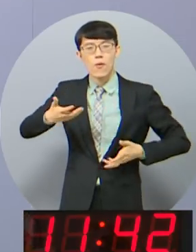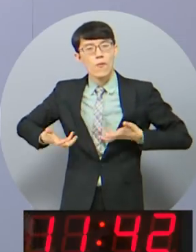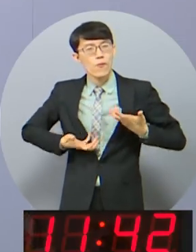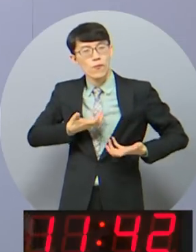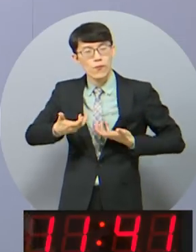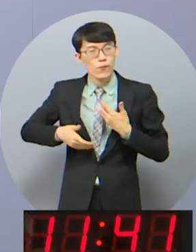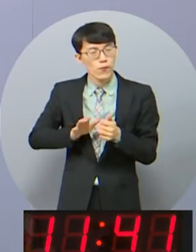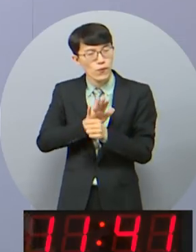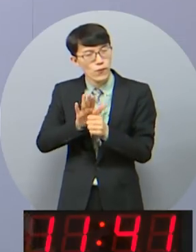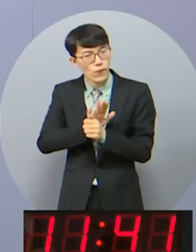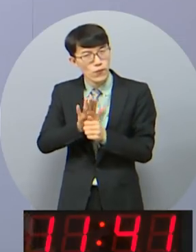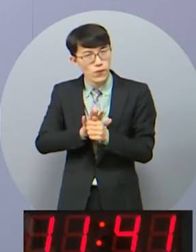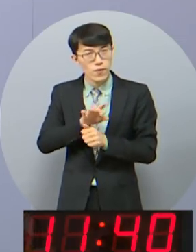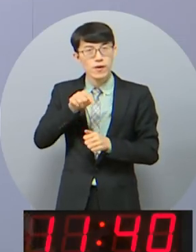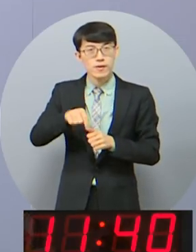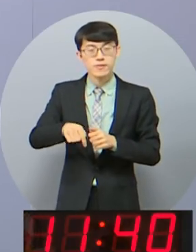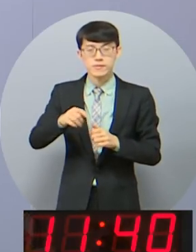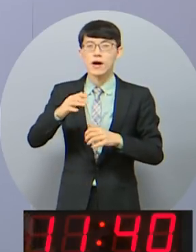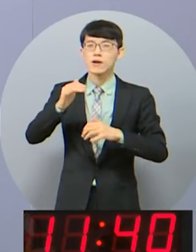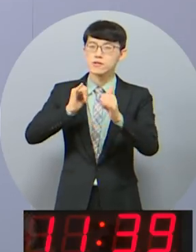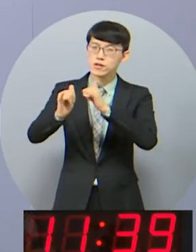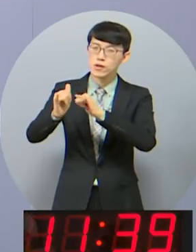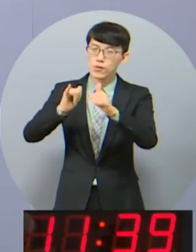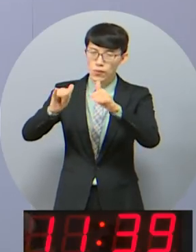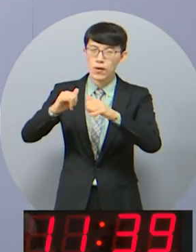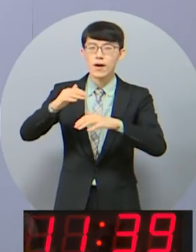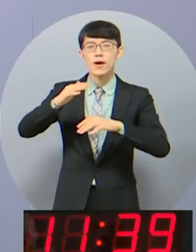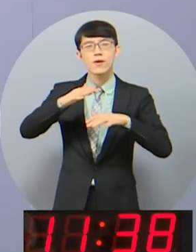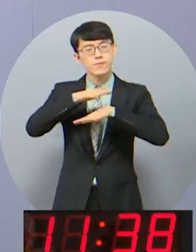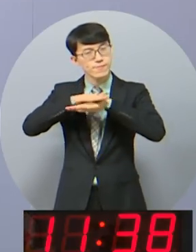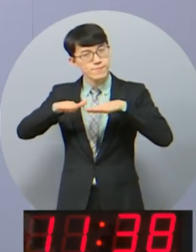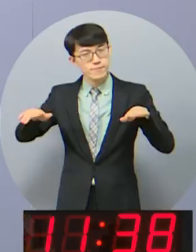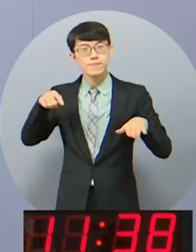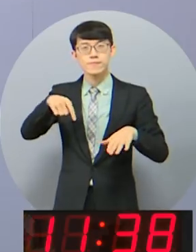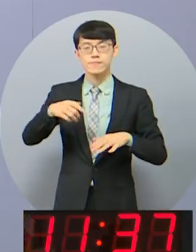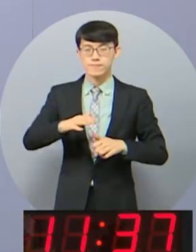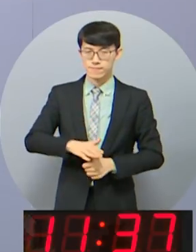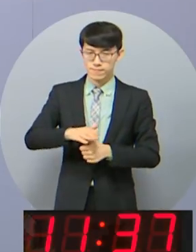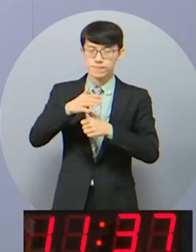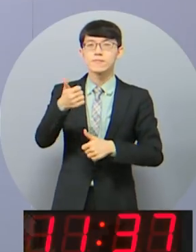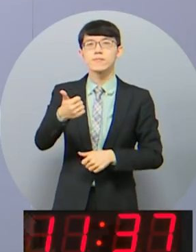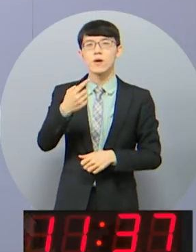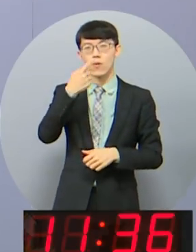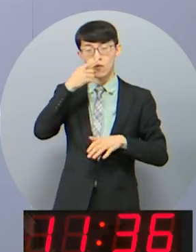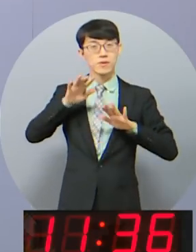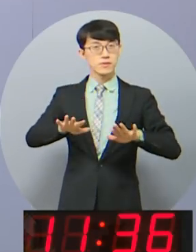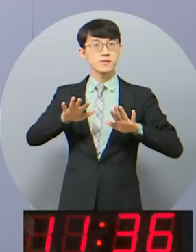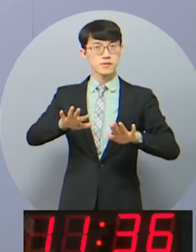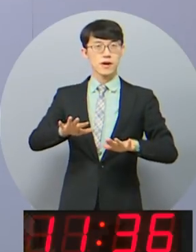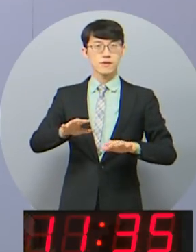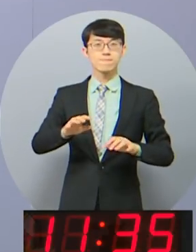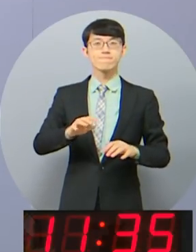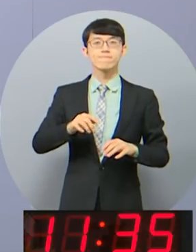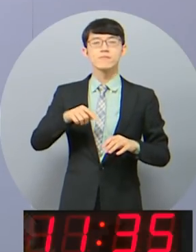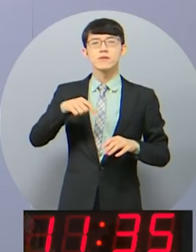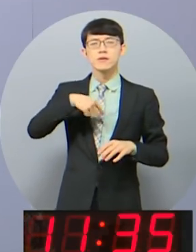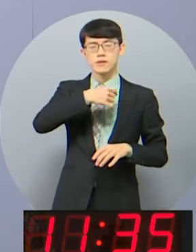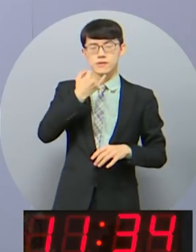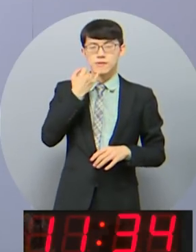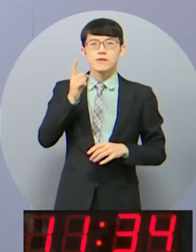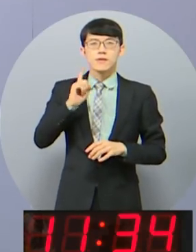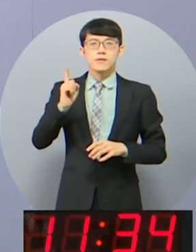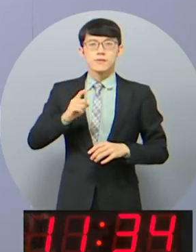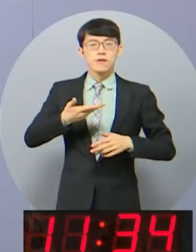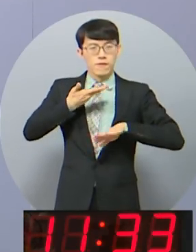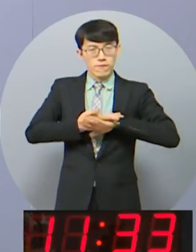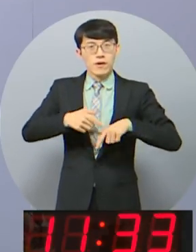中的环境中成长，我们这一代社会的中间也可以安心，没有辜负